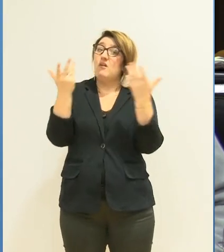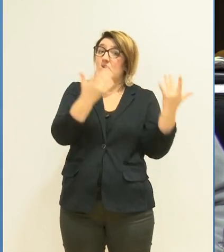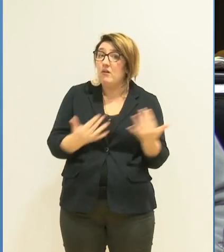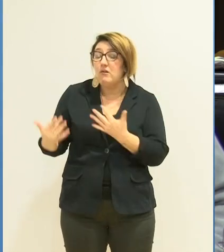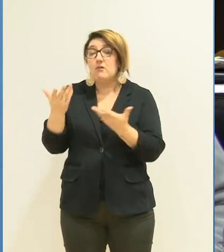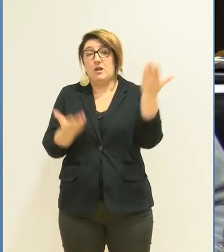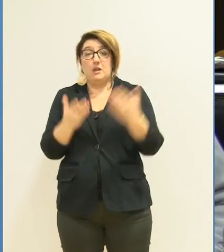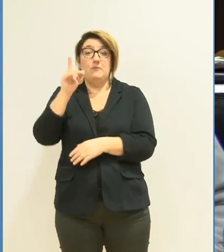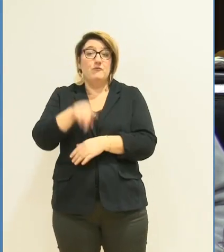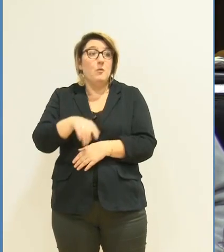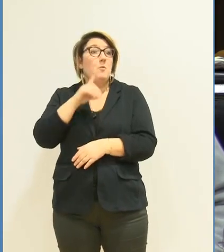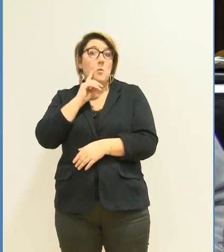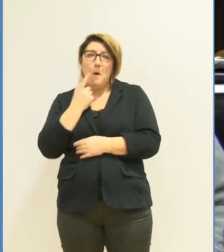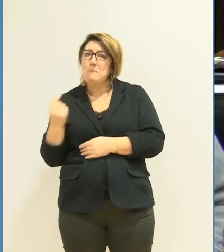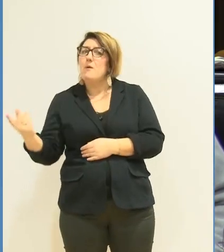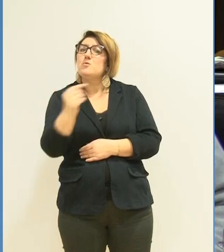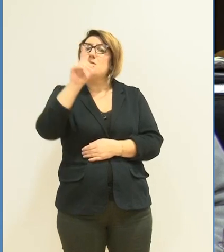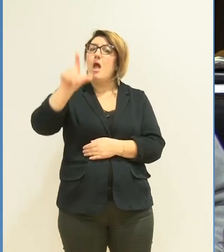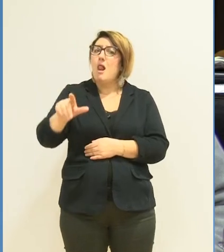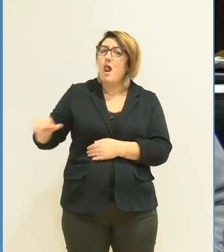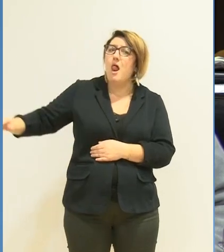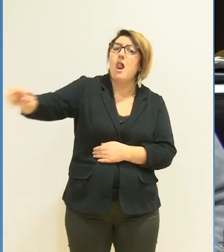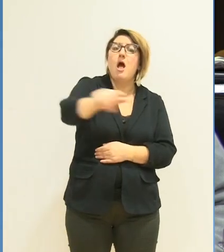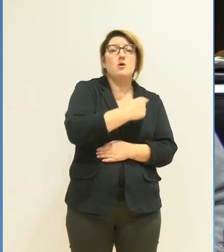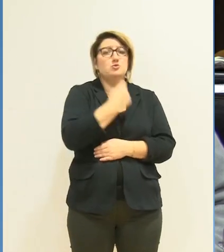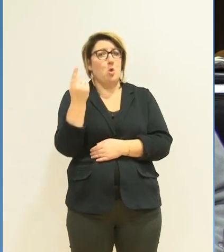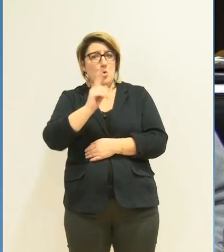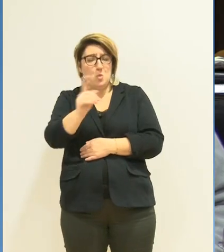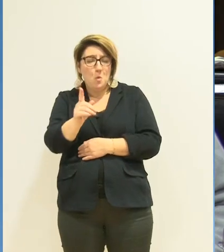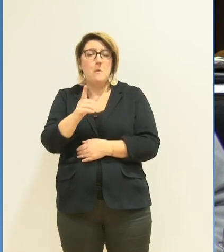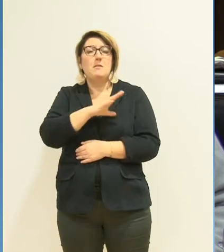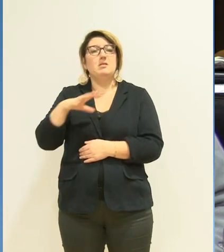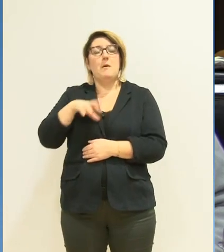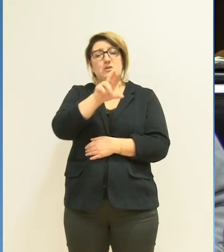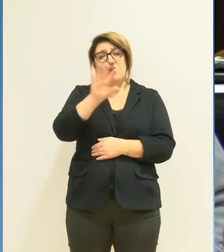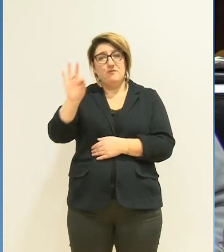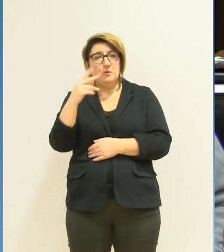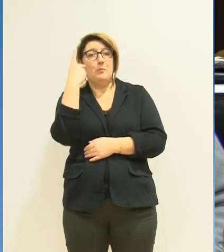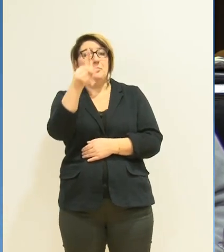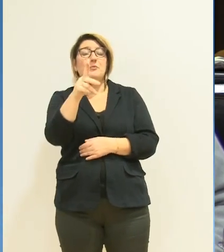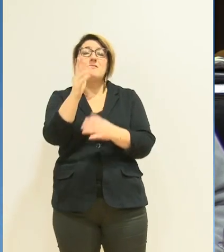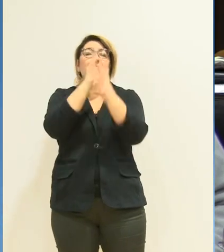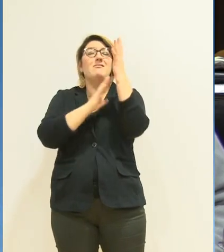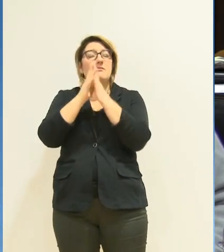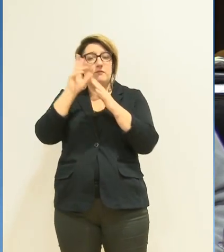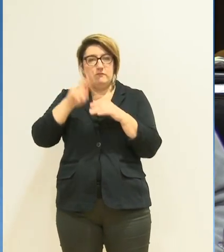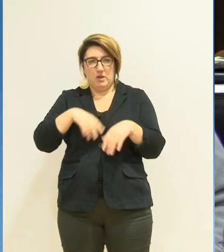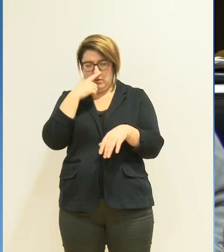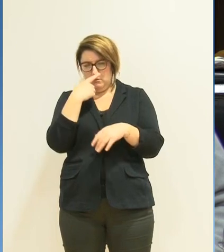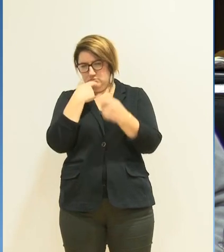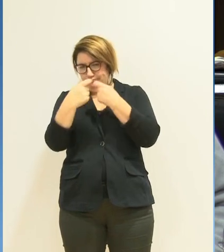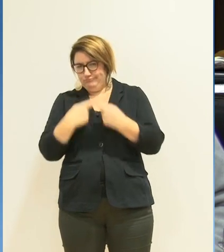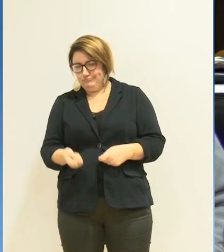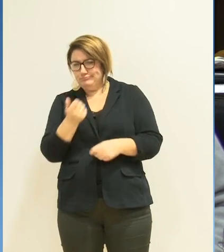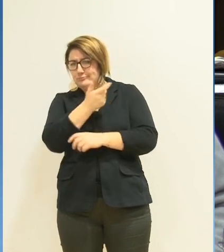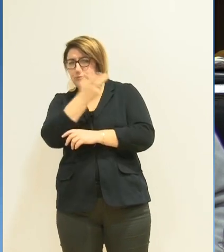participation des différents partenaires associés au projet madame richer finaux votre intervention contient de nombreuses inexactitudes et on pourrait croire en